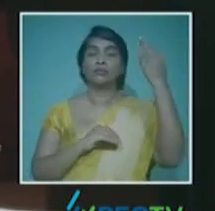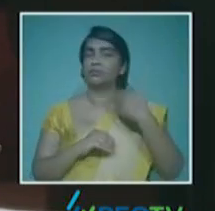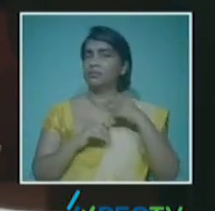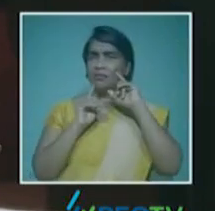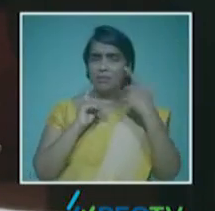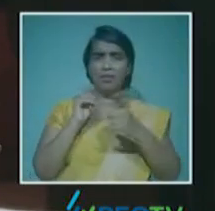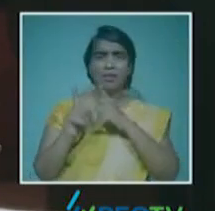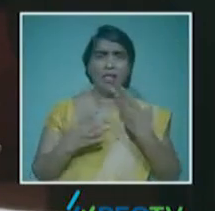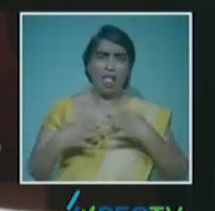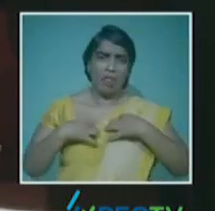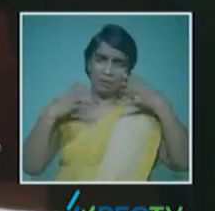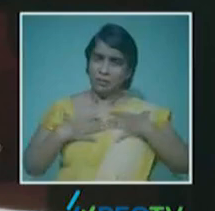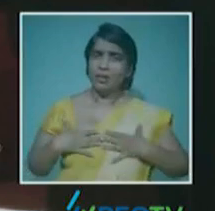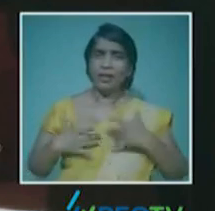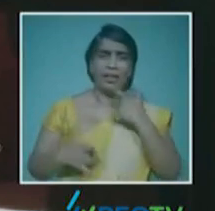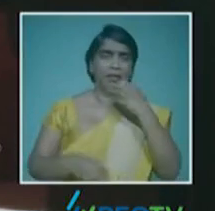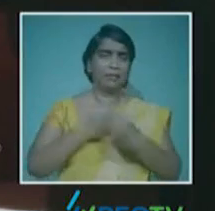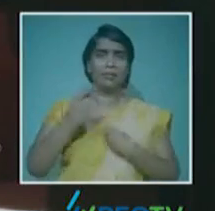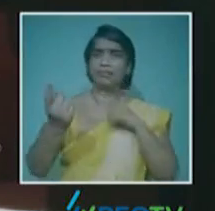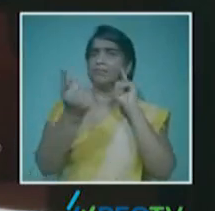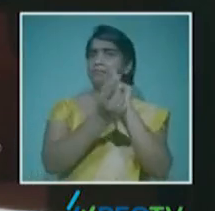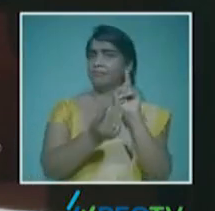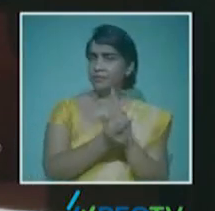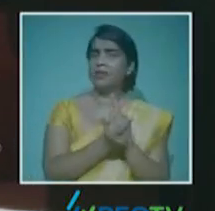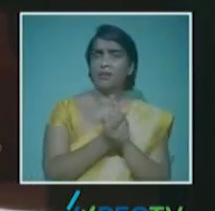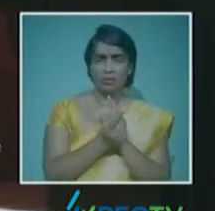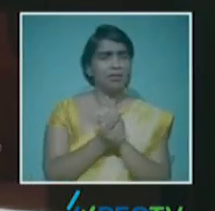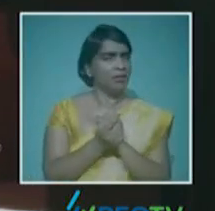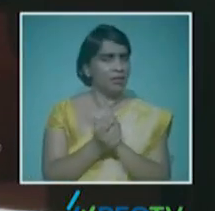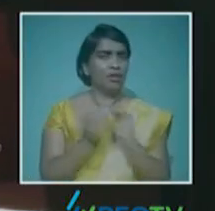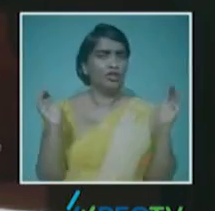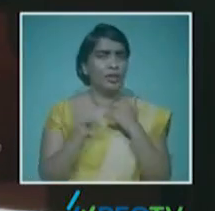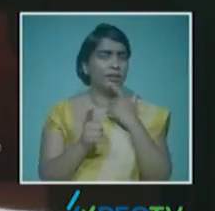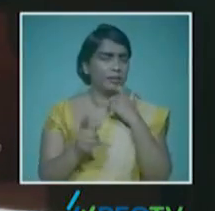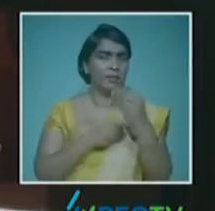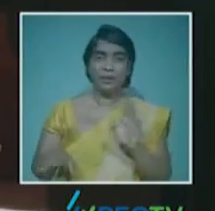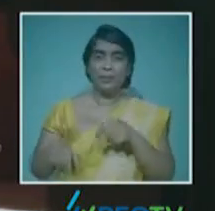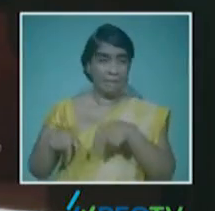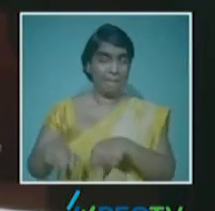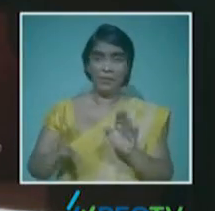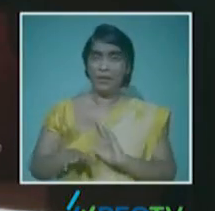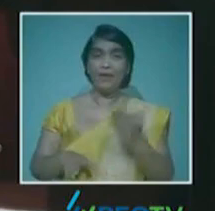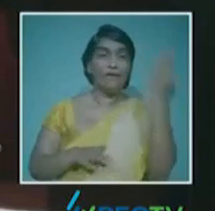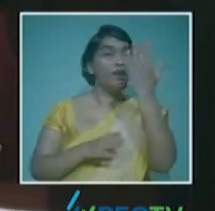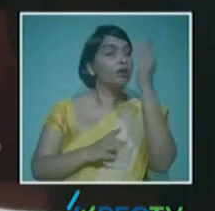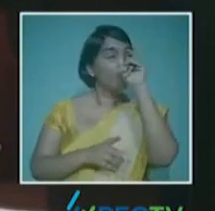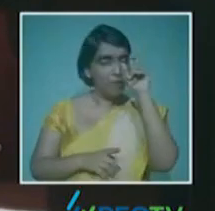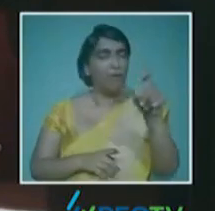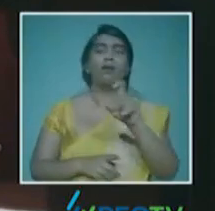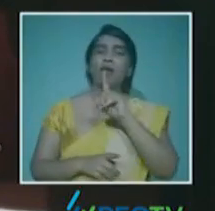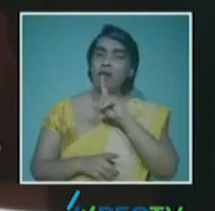මේවා කියලා වසරයක් යනගෙන තේ කර්මාන්ත කරුවන් සහ පාර්ශව කරුවන් අතරට කුඩා තේ වතු හිමියන් අතරට යන්න පුළුවන්ද කැඩපතක් ඉදිරිපිට ගිහිල්ලා